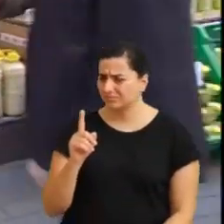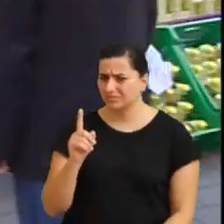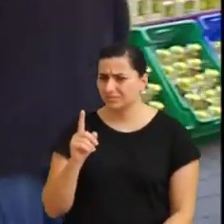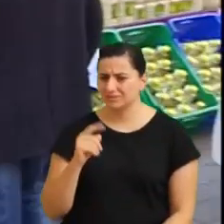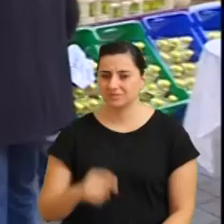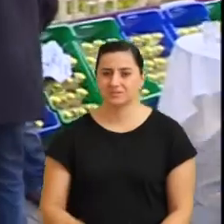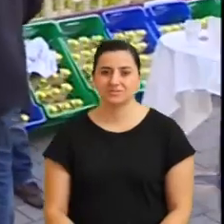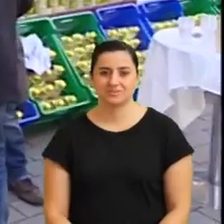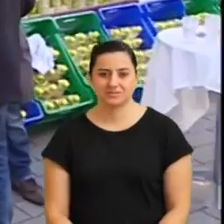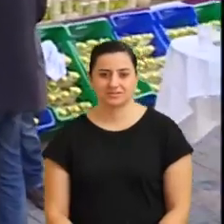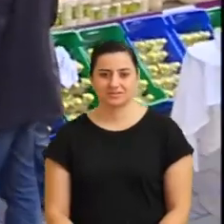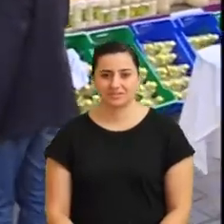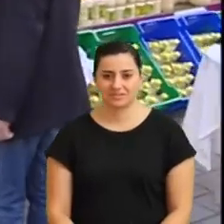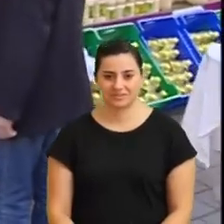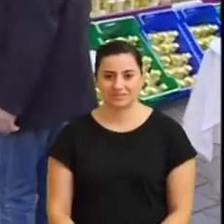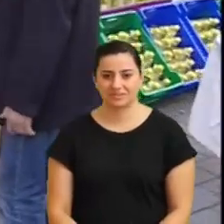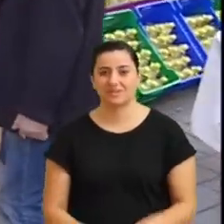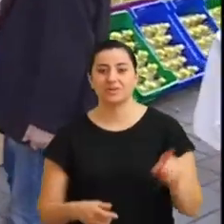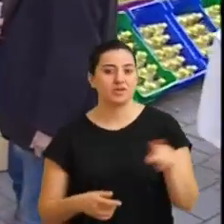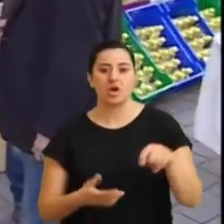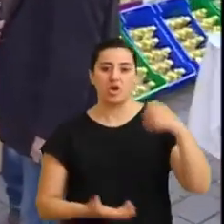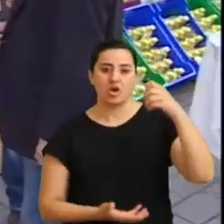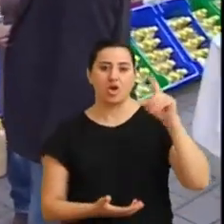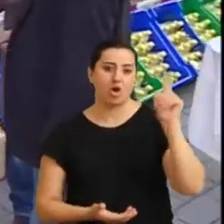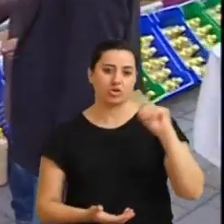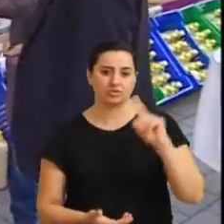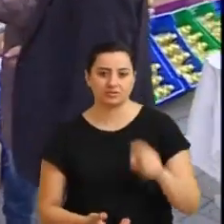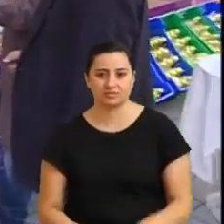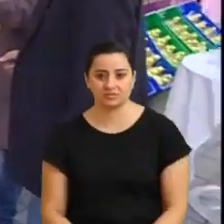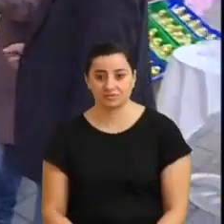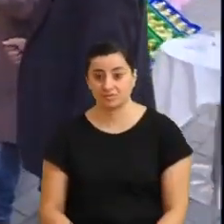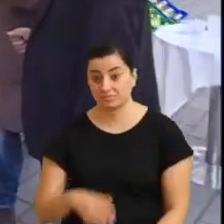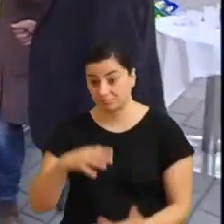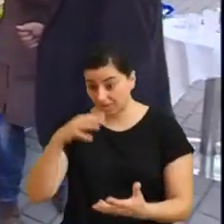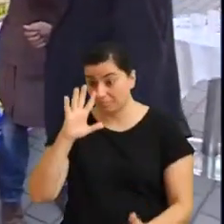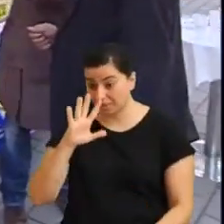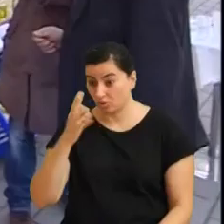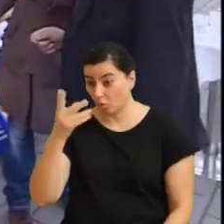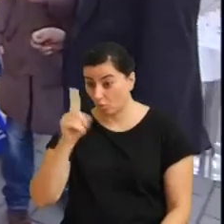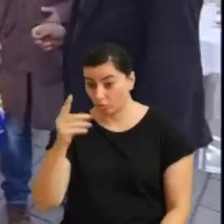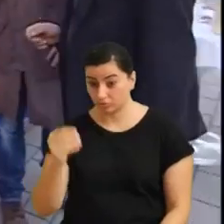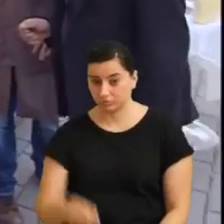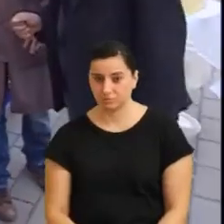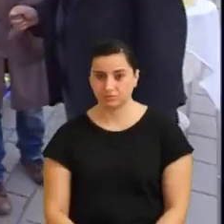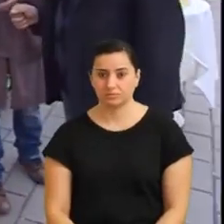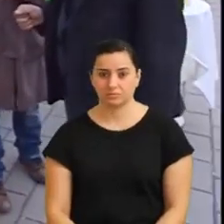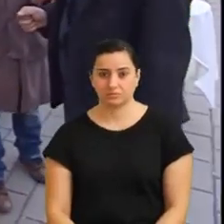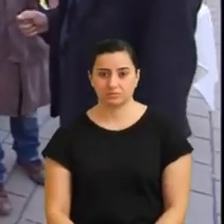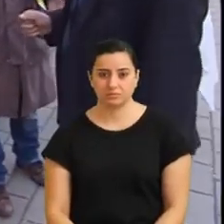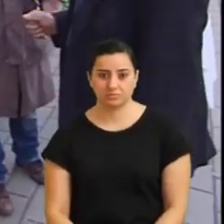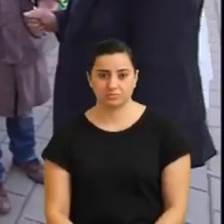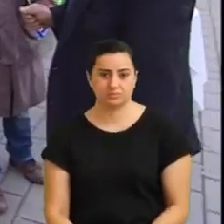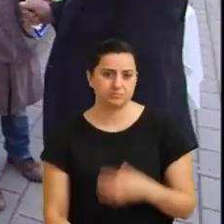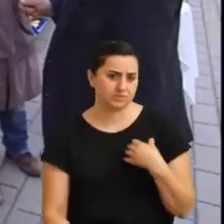duyayım. Öneri buyurun ne? Efendim. Öneri size ne? Size bunları 10 liradan veriyorum. 5 litrelik 10 liradan veriyorsun. Evet. Ama zaten... Ama